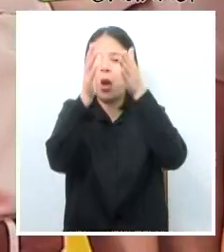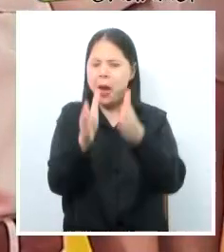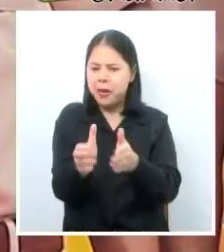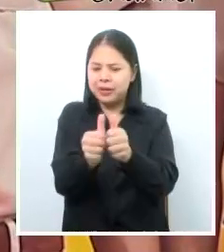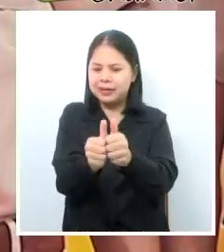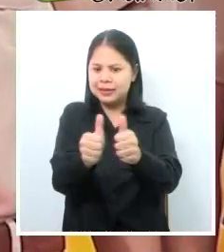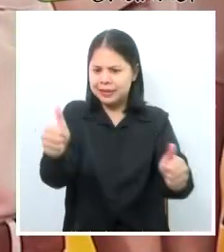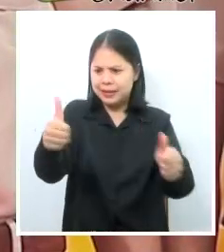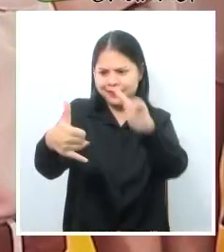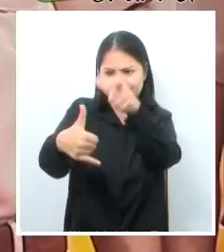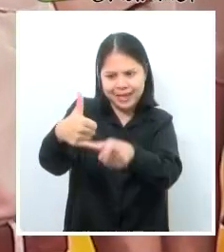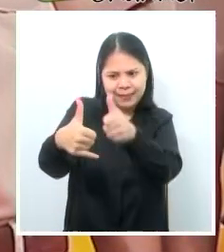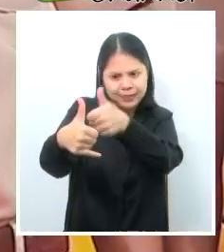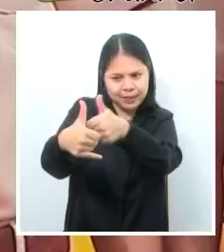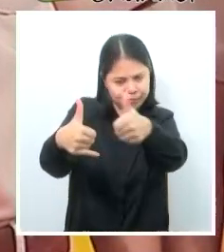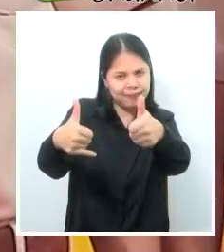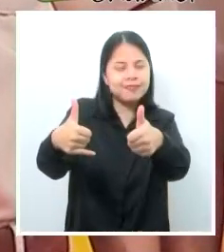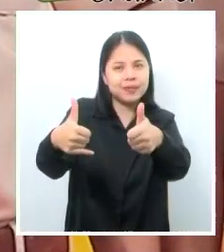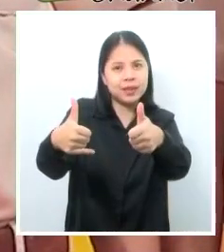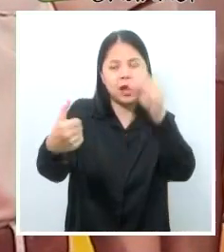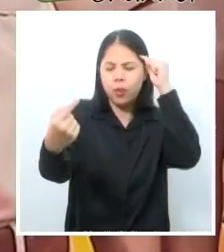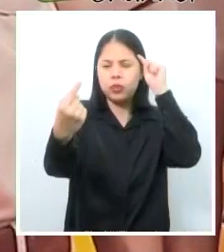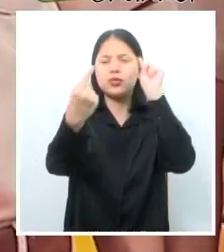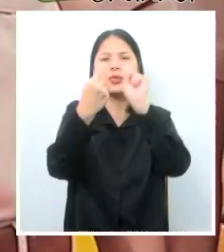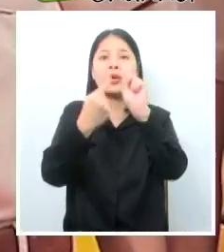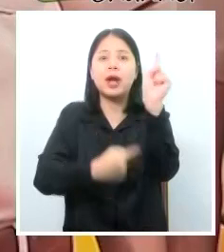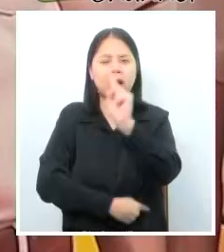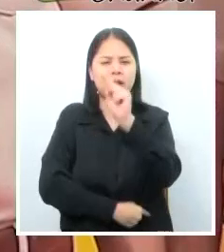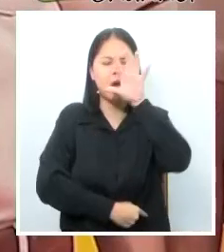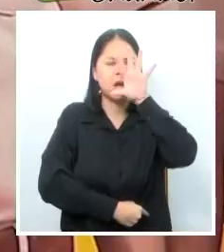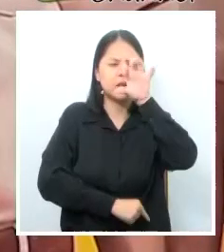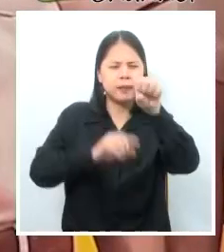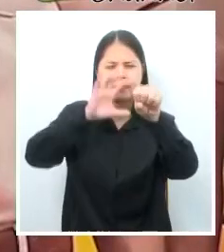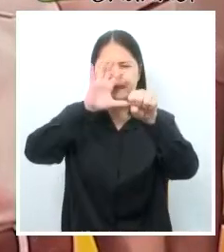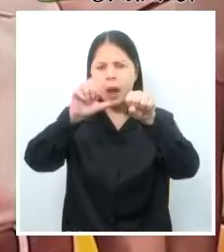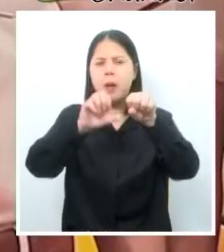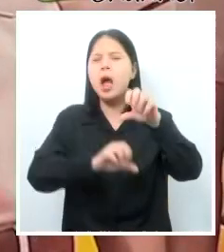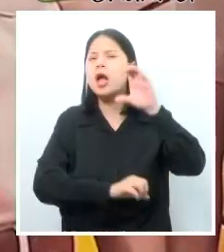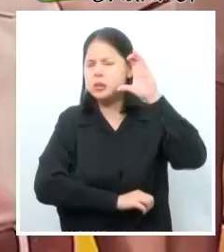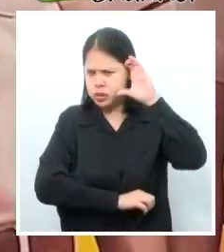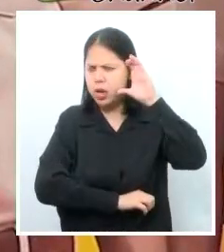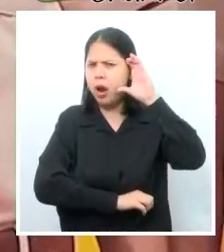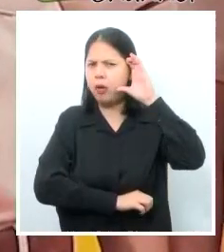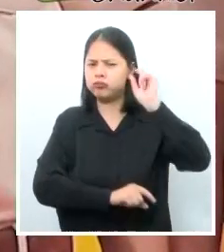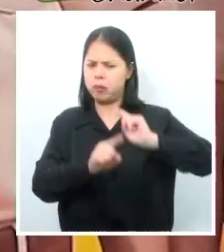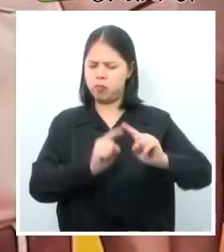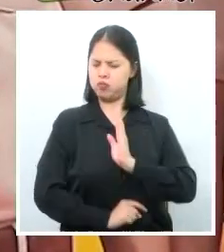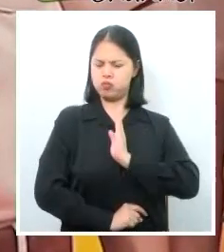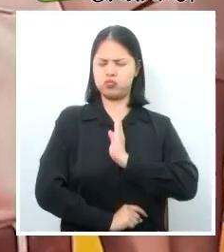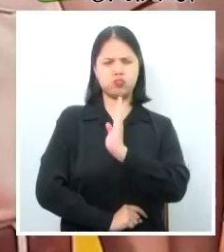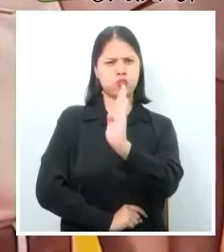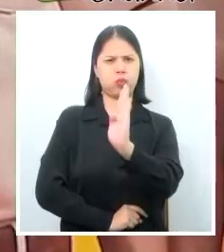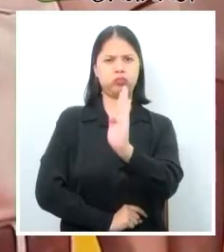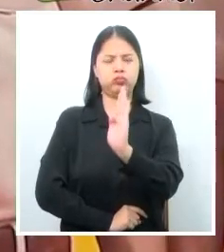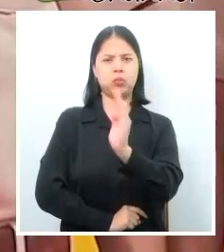ณะนิสัยที่ดีต่างๆได้แก่การสังเกตจดจำเชื่อฟังมีความซื่อสัตย์สุจริต